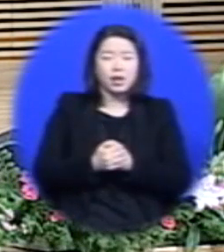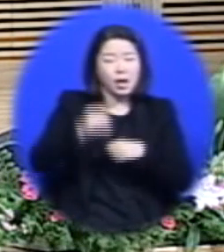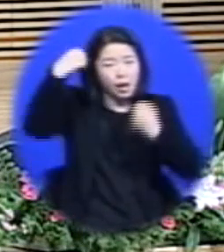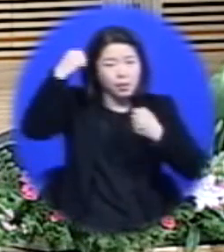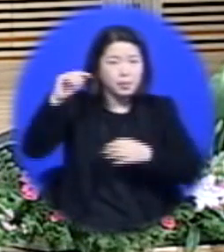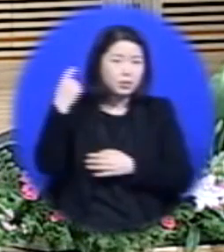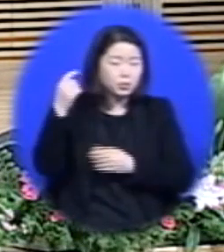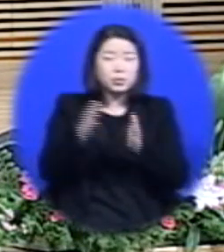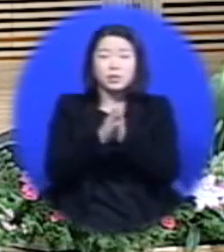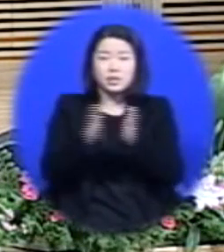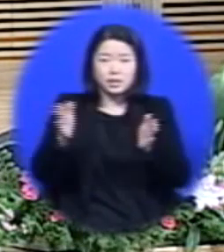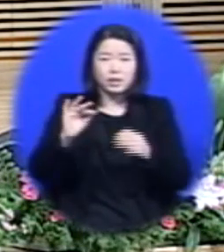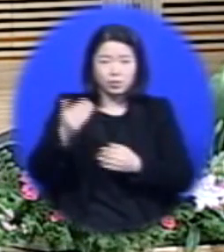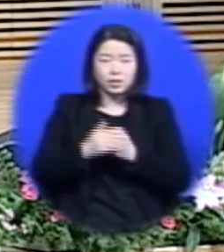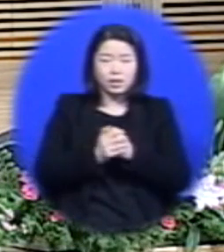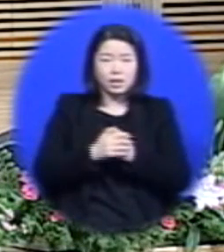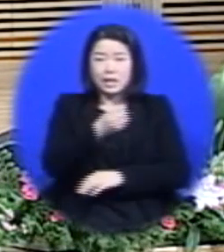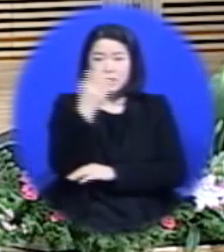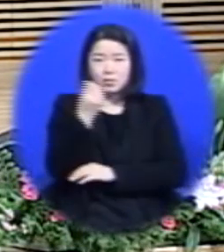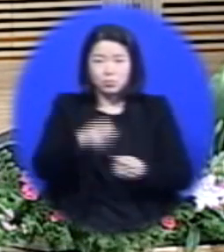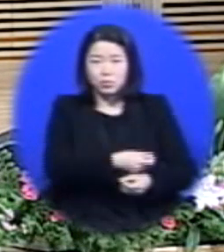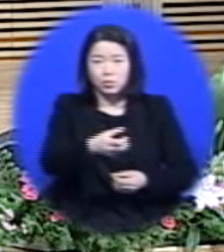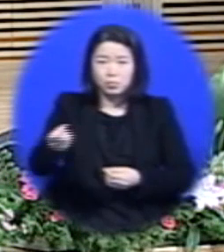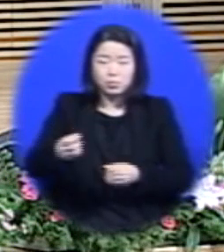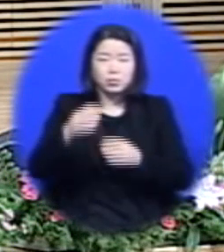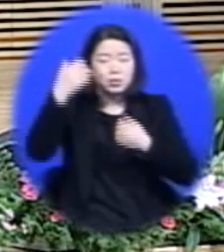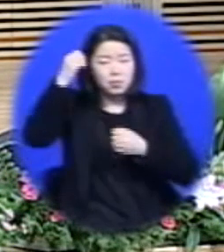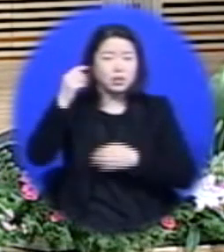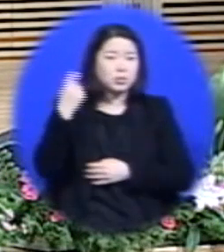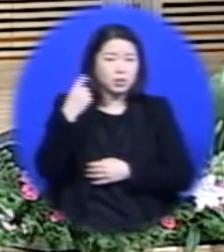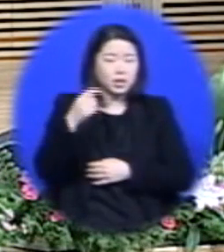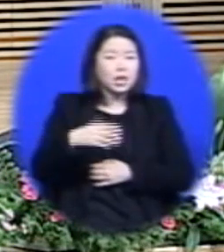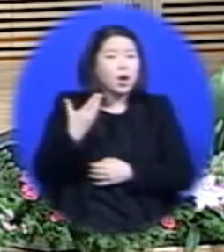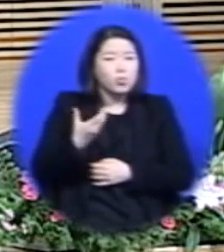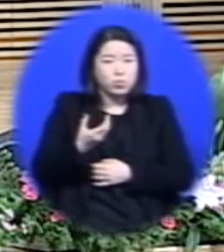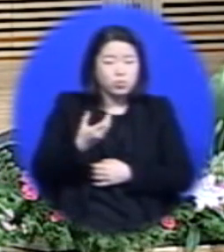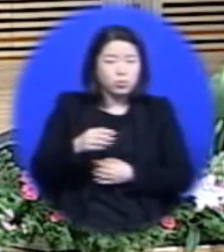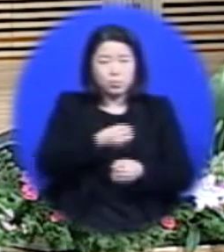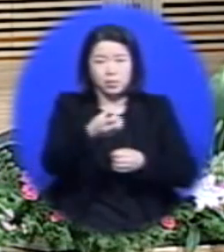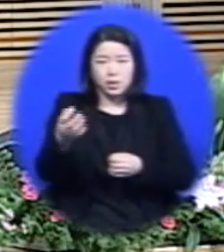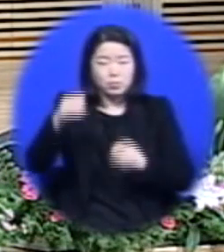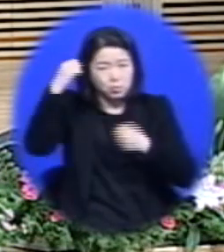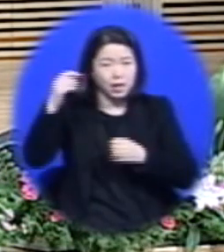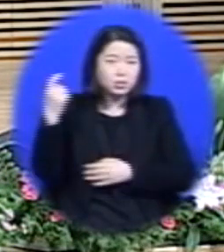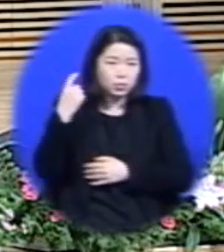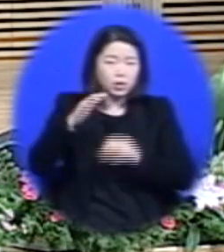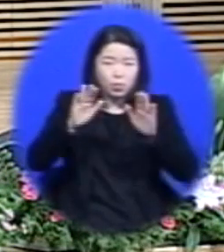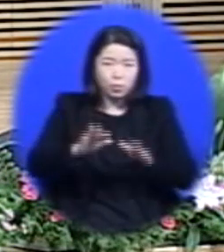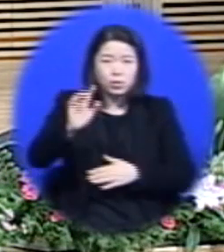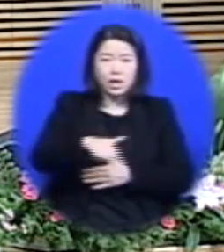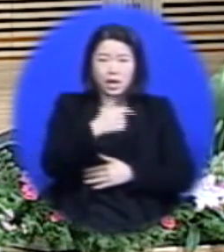소리로 시작된다 신문 배달 보 발 소리 우유배달 보 발소리 오늘 하루도